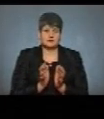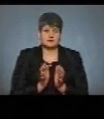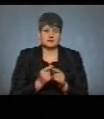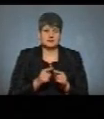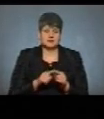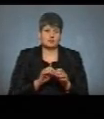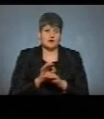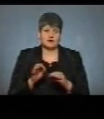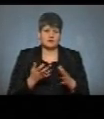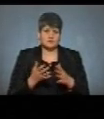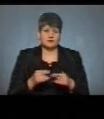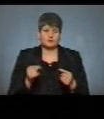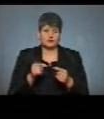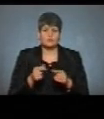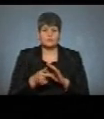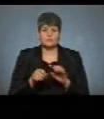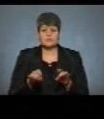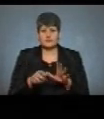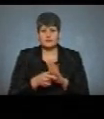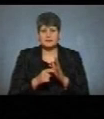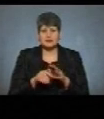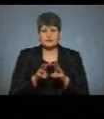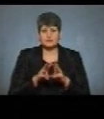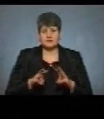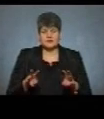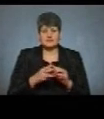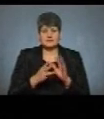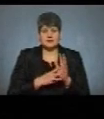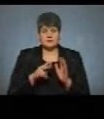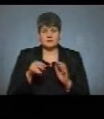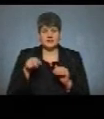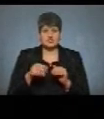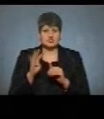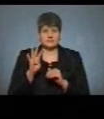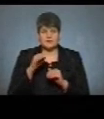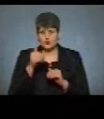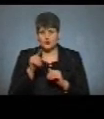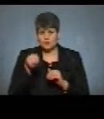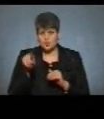проєкт. Відповідно до постанови Кабінету міністрів України 18 листопада 2004 року номер